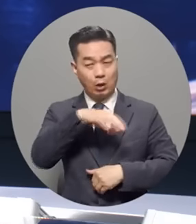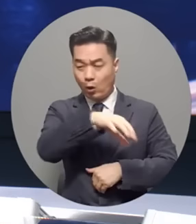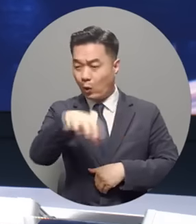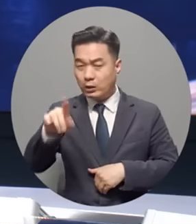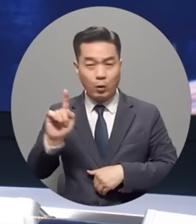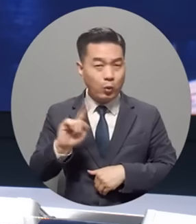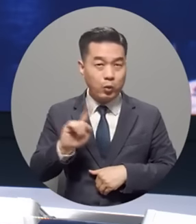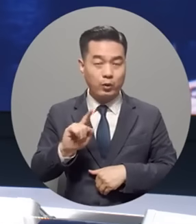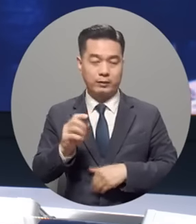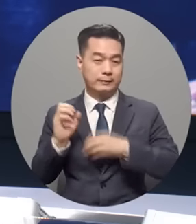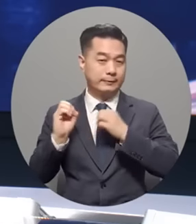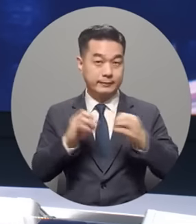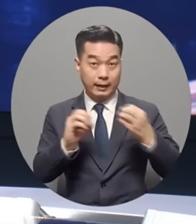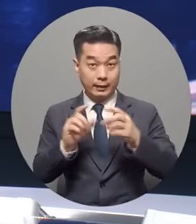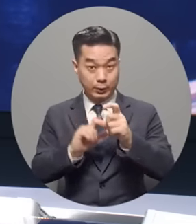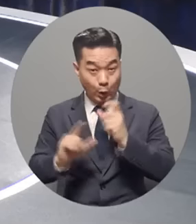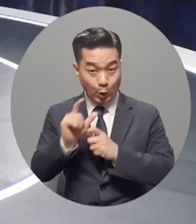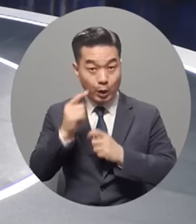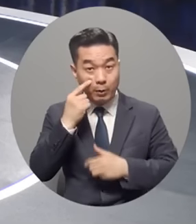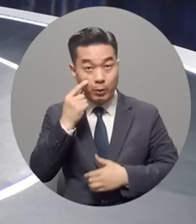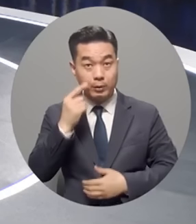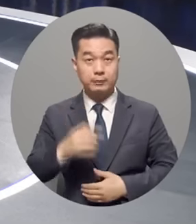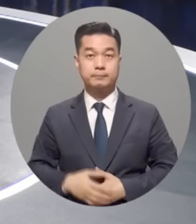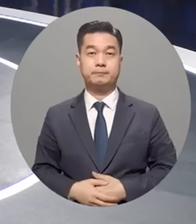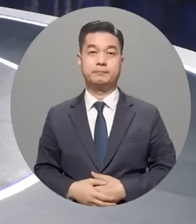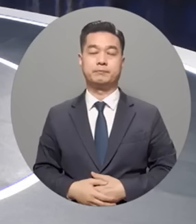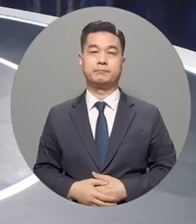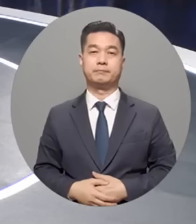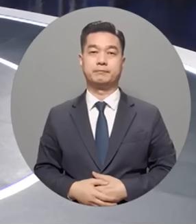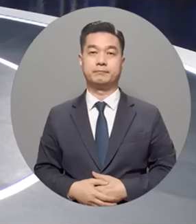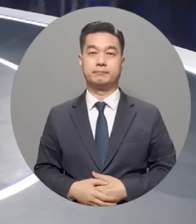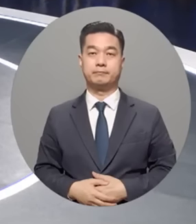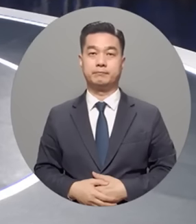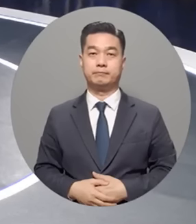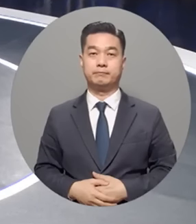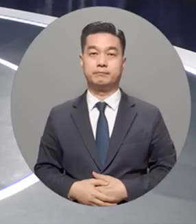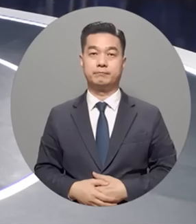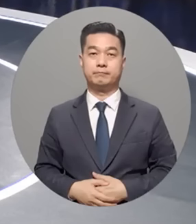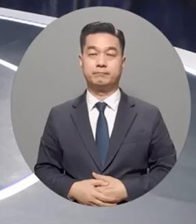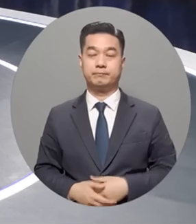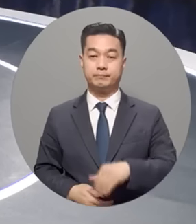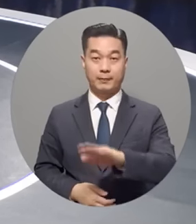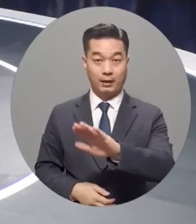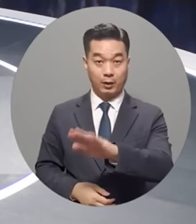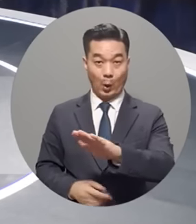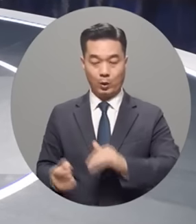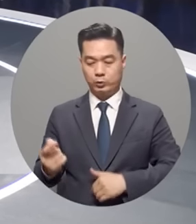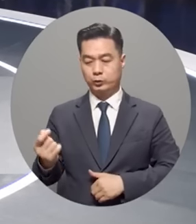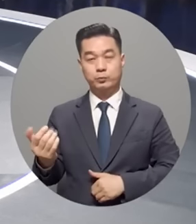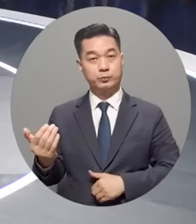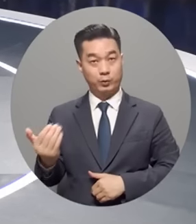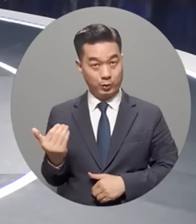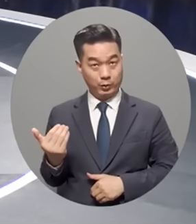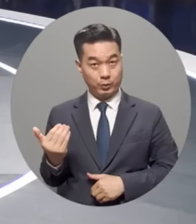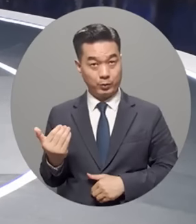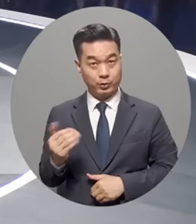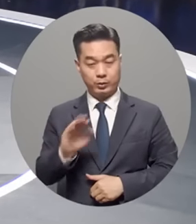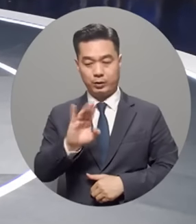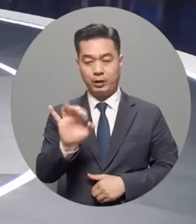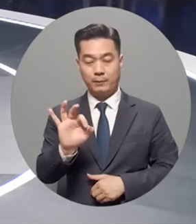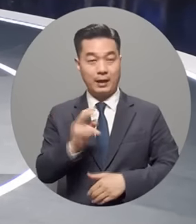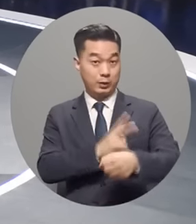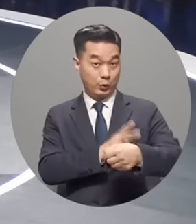얘기 나눠 보겠습니다 유서영 기자 나와 있습니다 자 유기자 어 조금 전어 방재승 교수